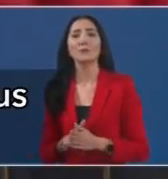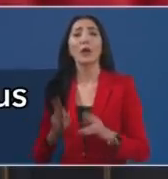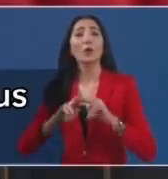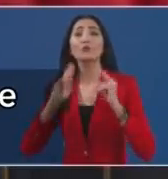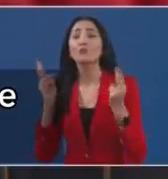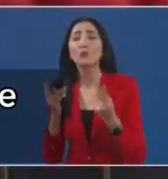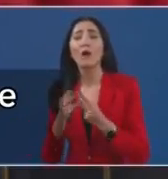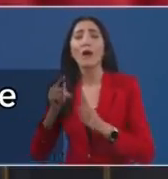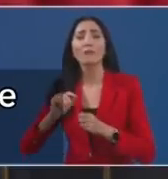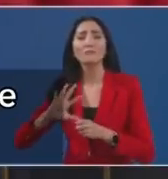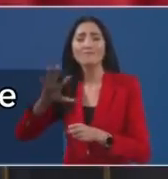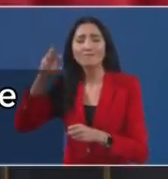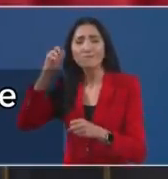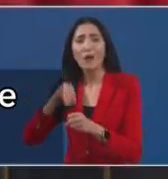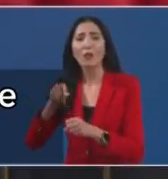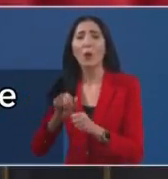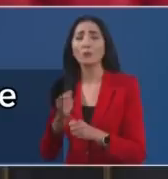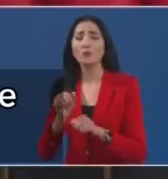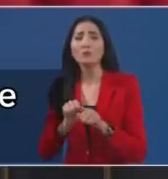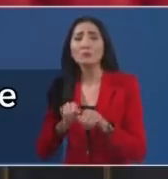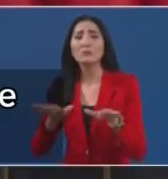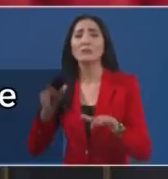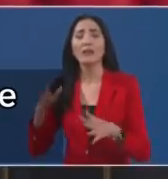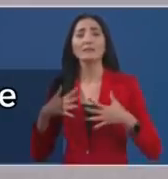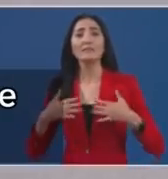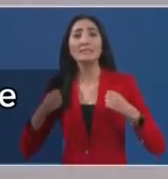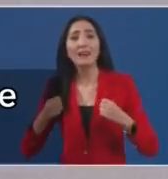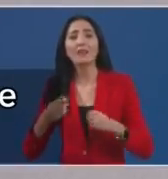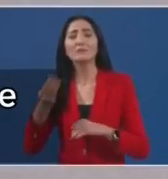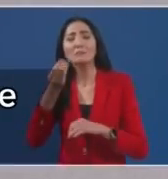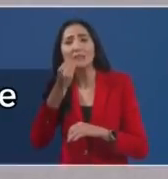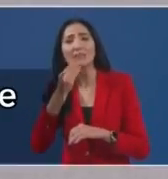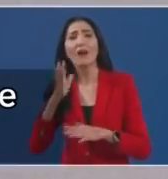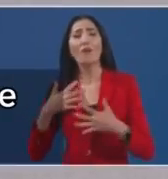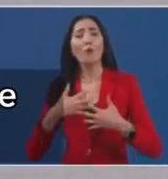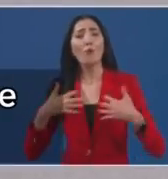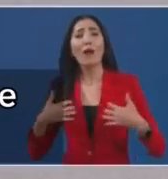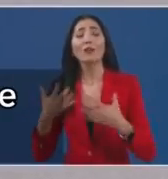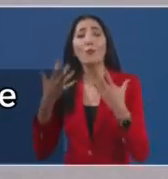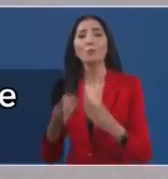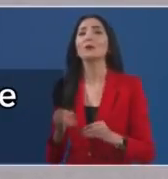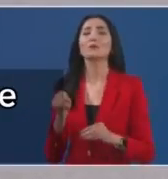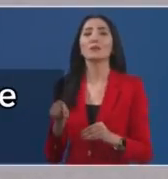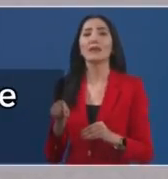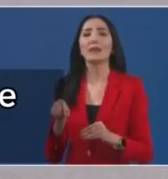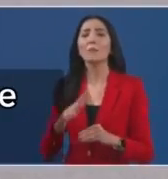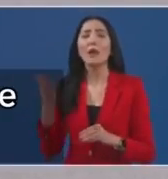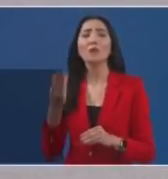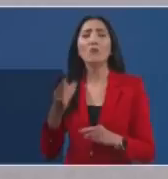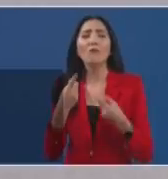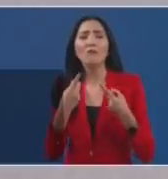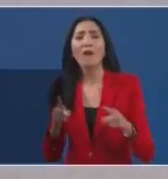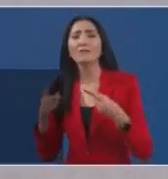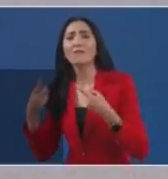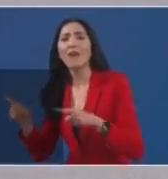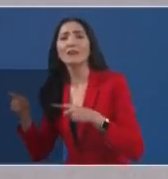dünyayı adeta pençesine alan bu salgının sağlık Gıda ve güvenlik başta olmak üzere pek çok